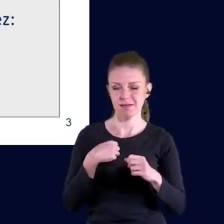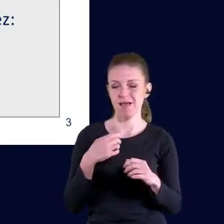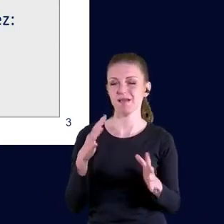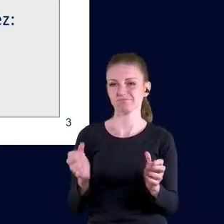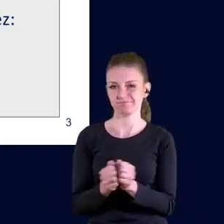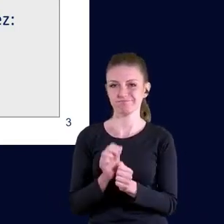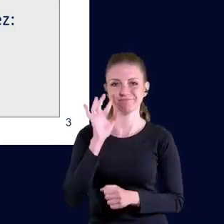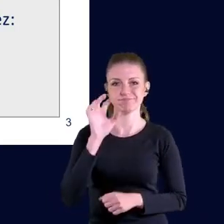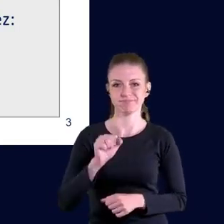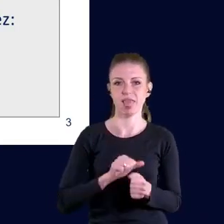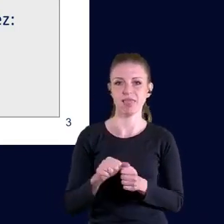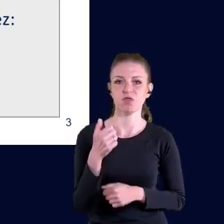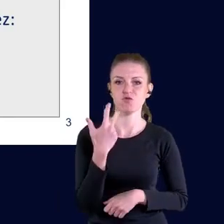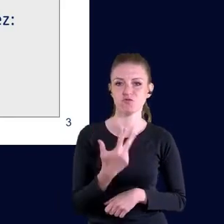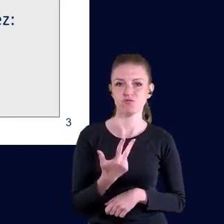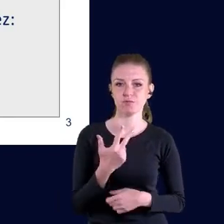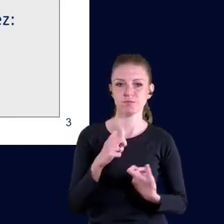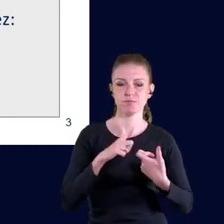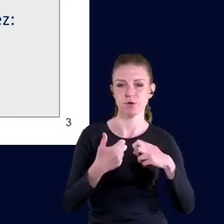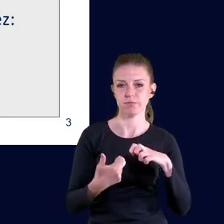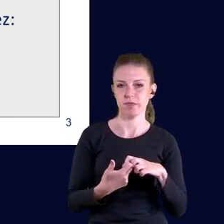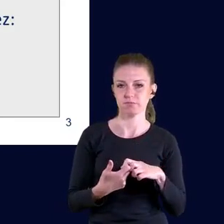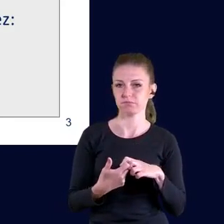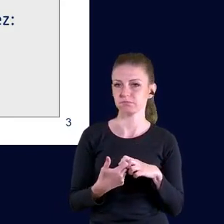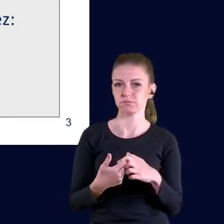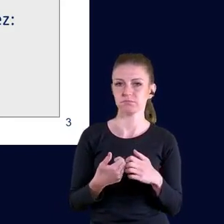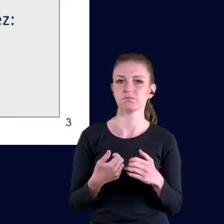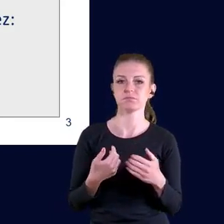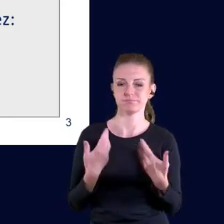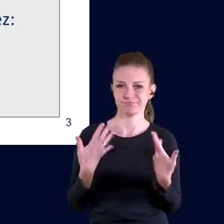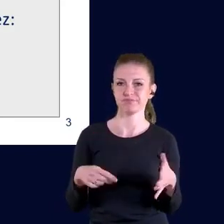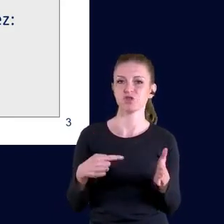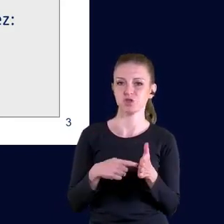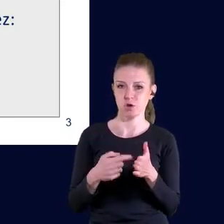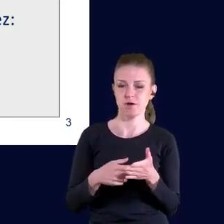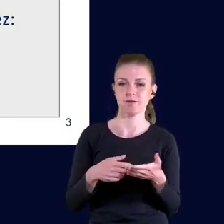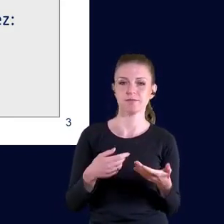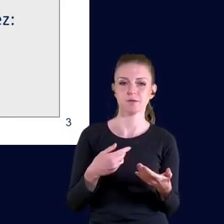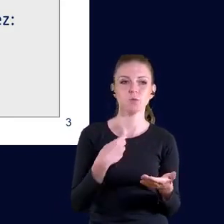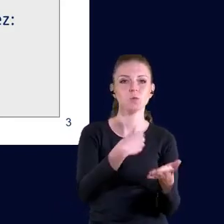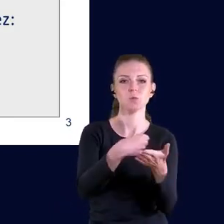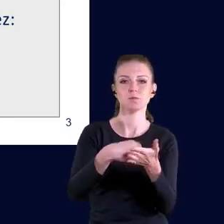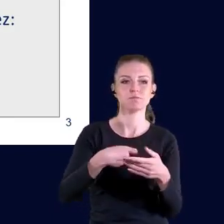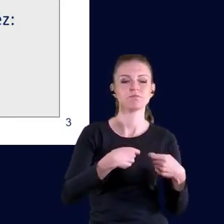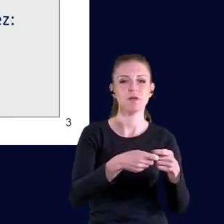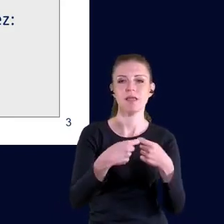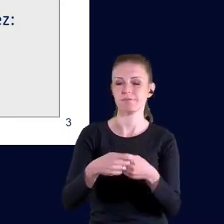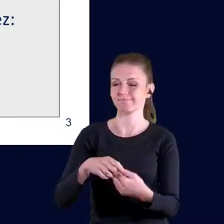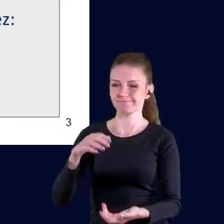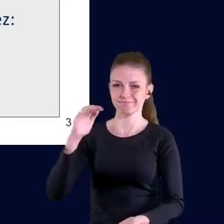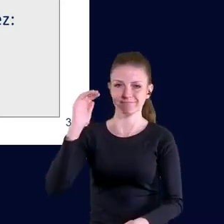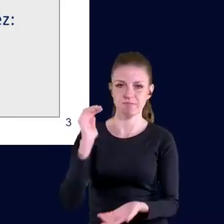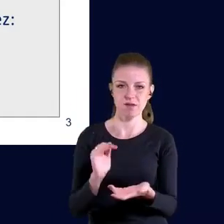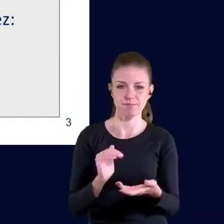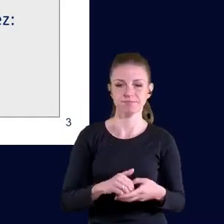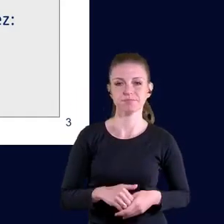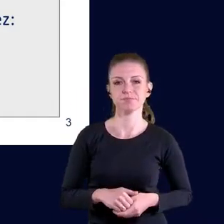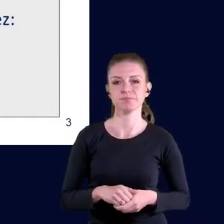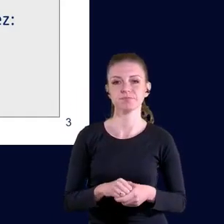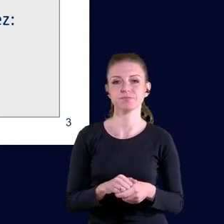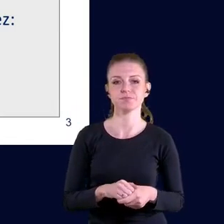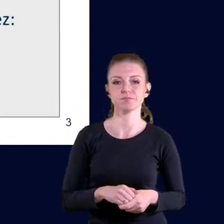procesy obszary które które które sprawiają że że ta że ten spadek jest